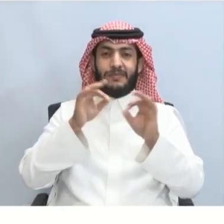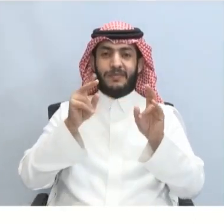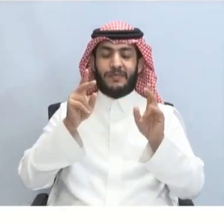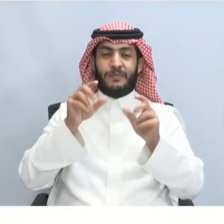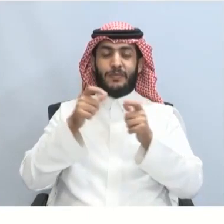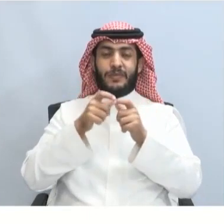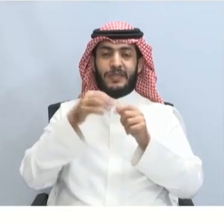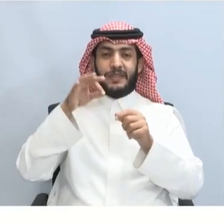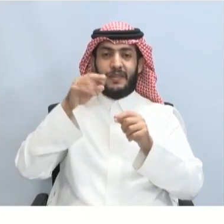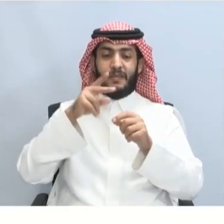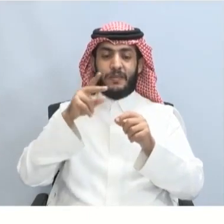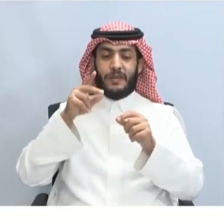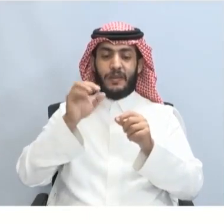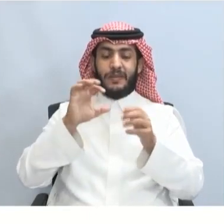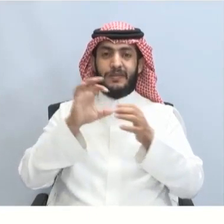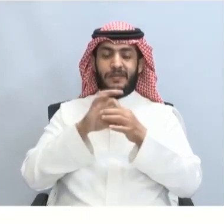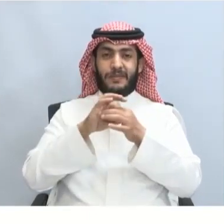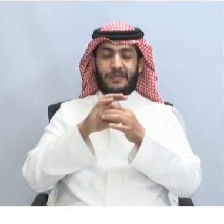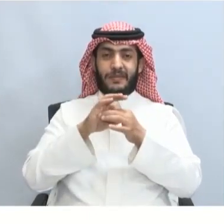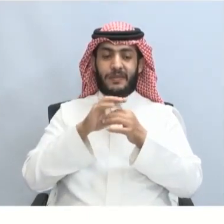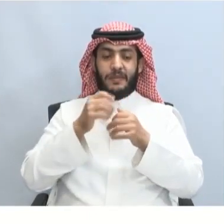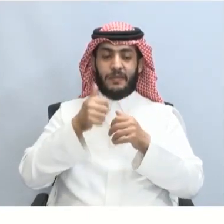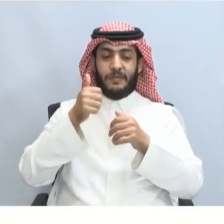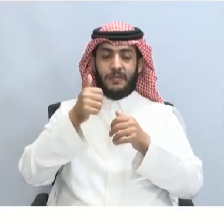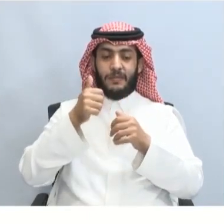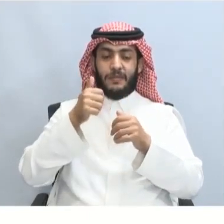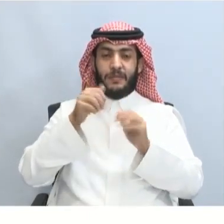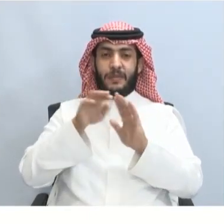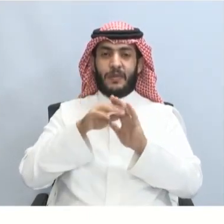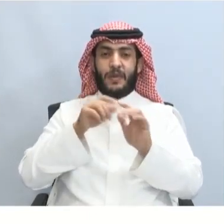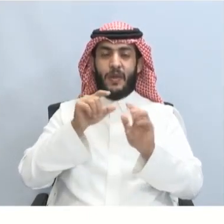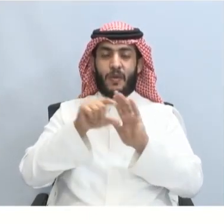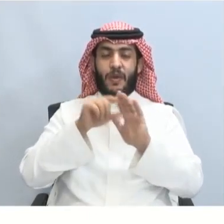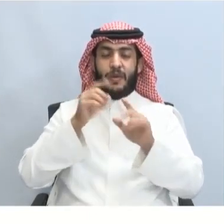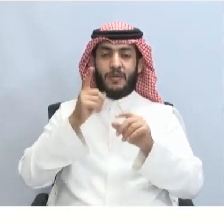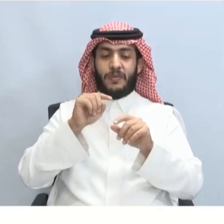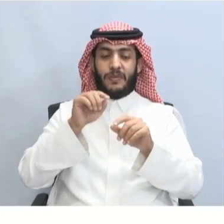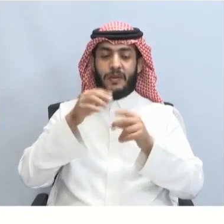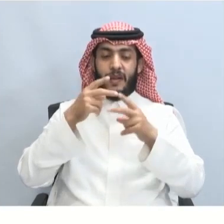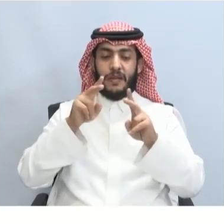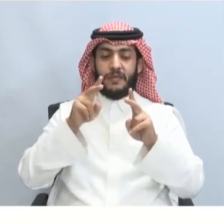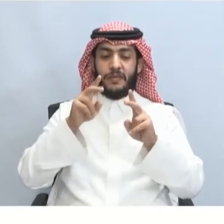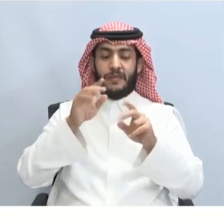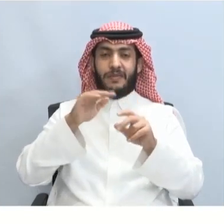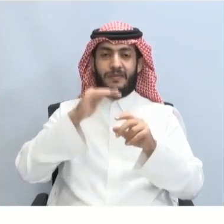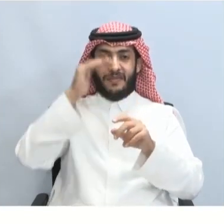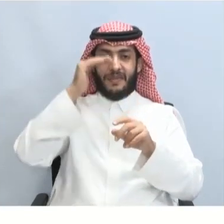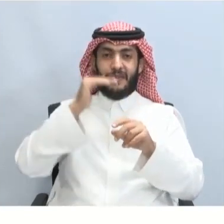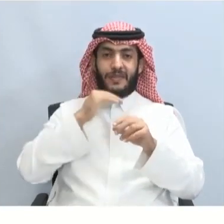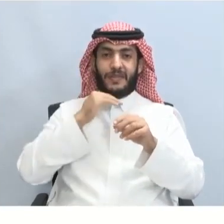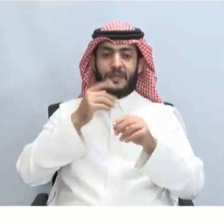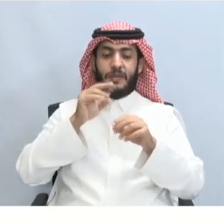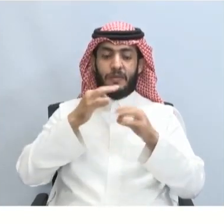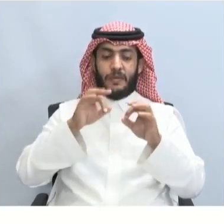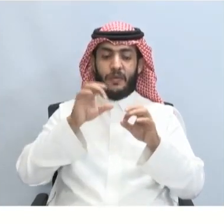مجموعه من الصفحات المترابطه ويحتوي على العنوان والمحتوى والتذييل والصفحه الالكترونيه